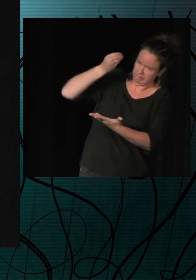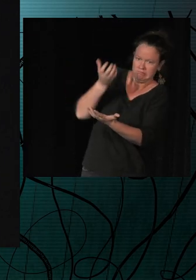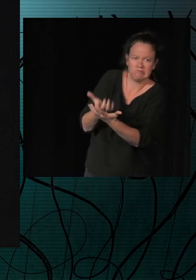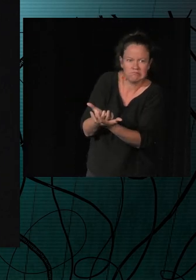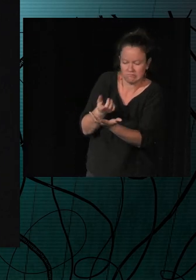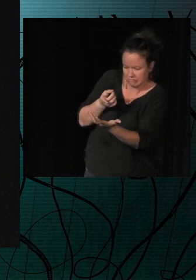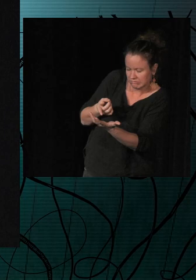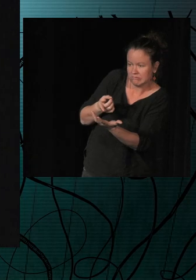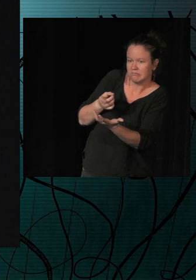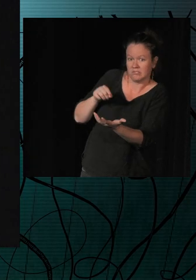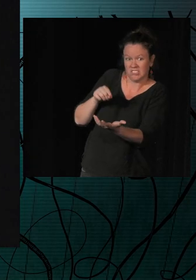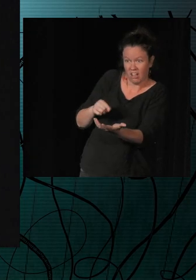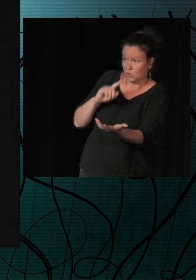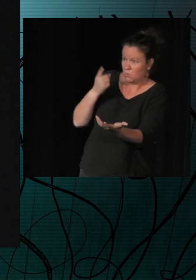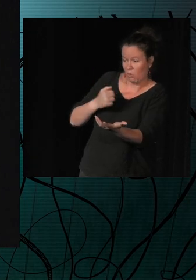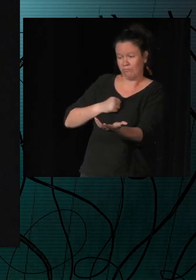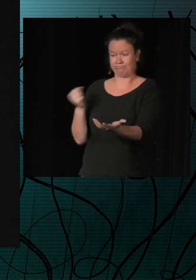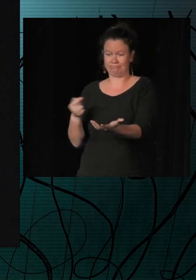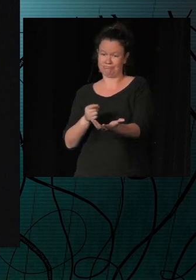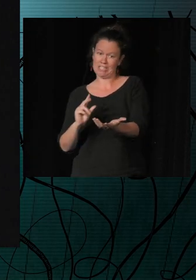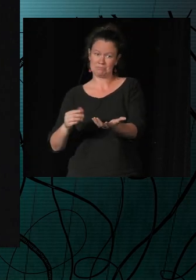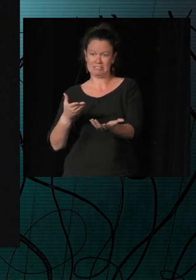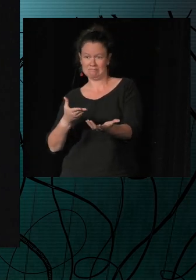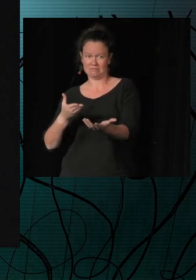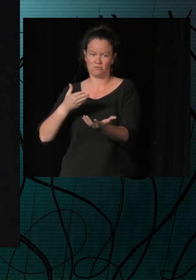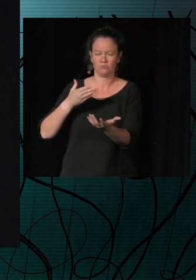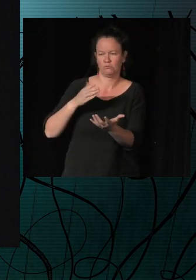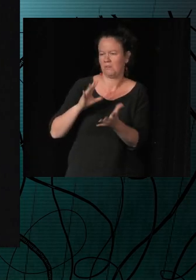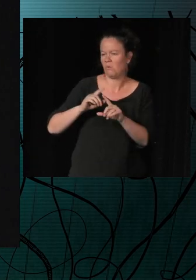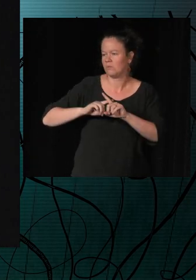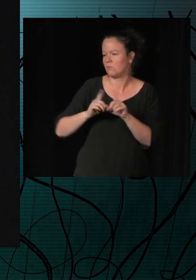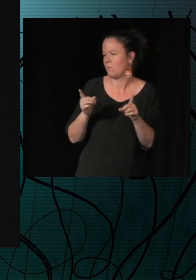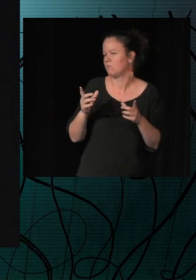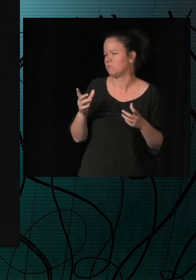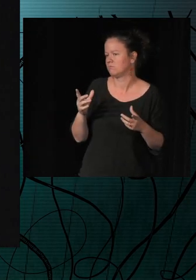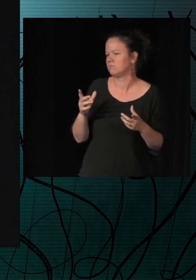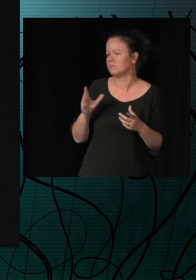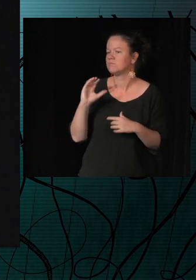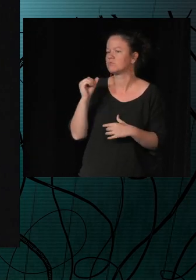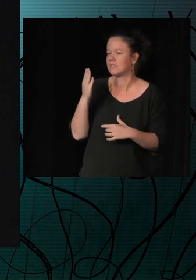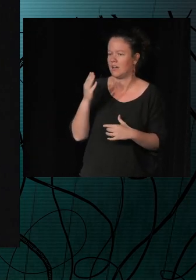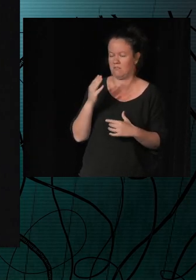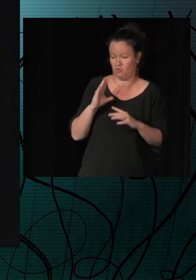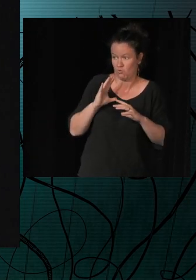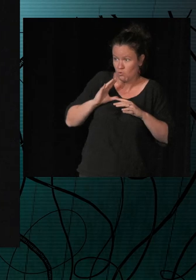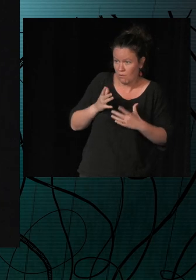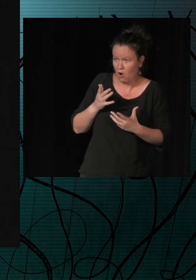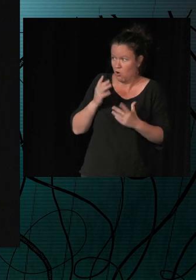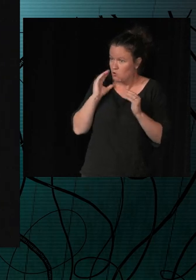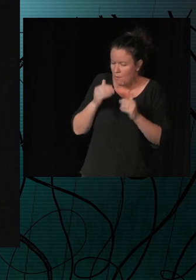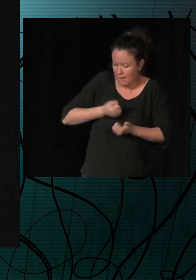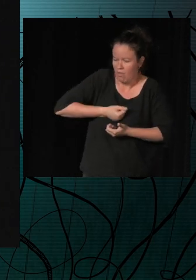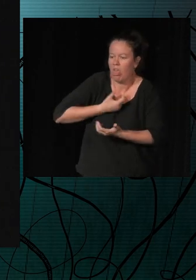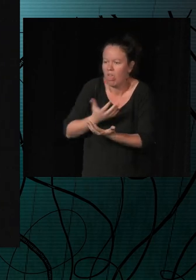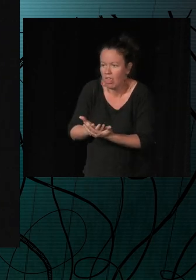monde a a envie de se dévoiler de se mettre à nu sur certains sujets et cetera et donc par ce BIA la fiction qu'elle soit vécue de manière